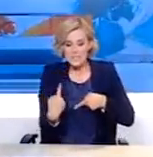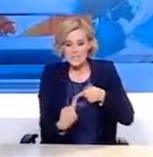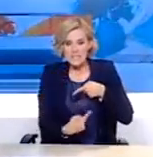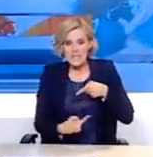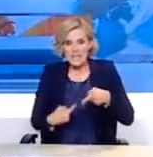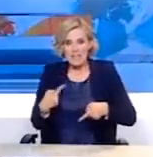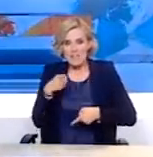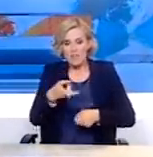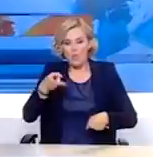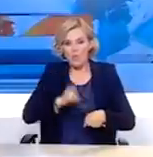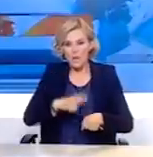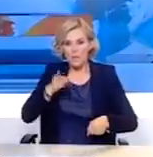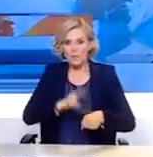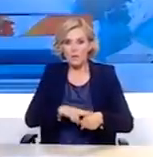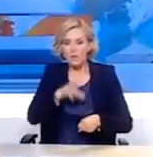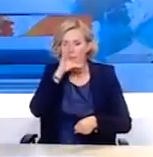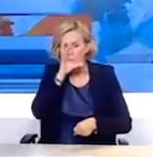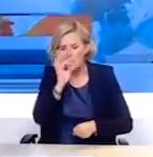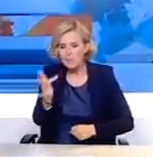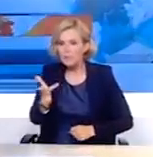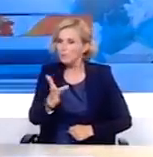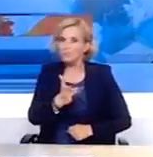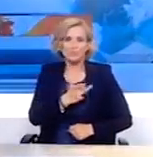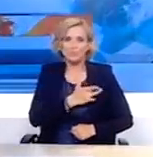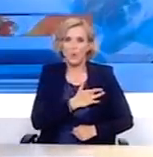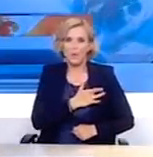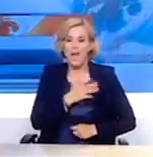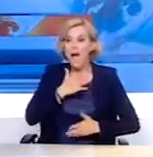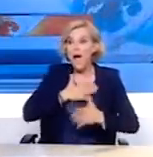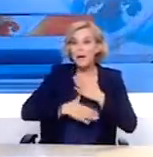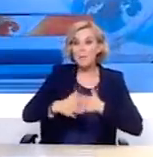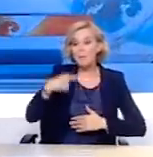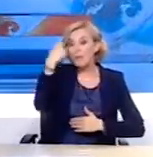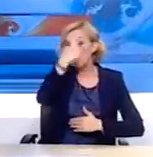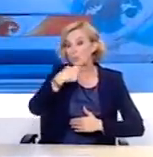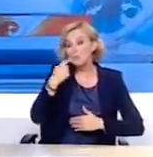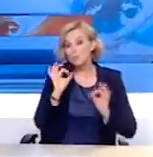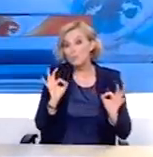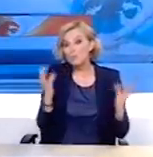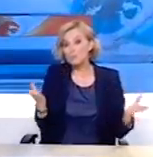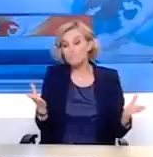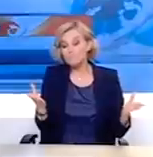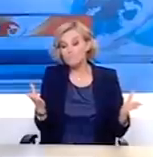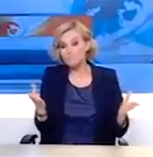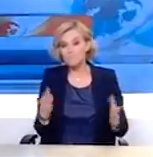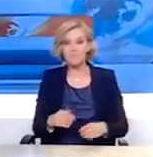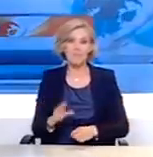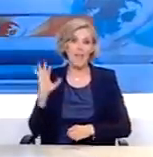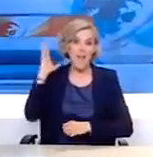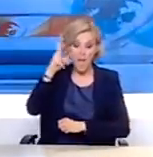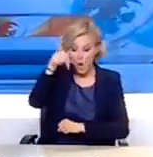πανδημίας. Είναι η τεράστια απώλεια των αγαπημένων μας, είναι η πληγή στην καρδιά μας. Συνολικά έχουν έως σήμερα ελεγχθεί